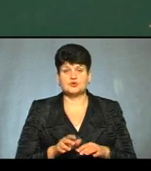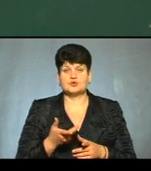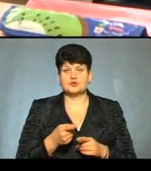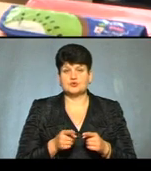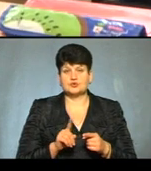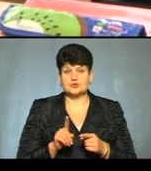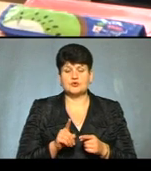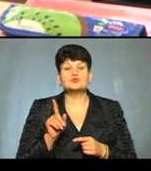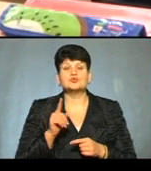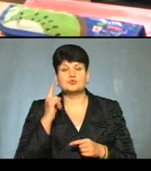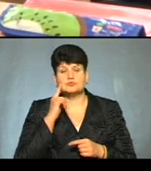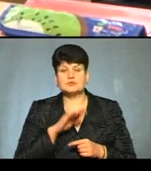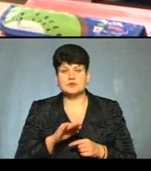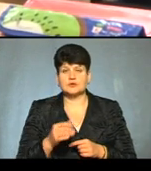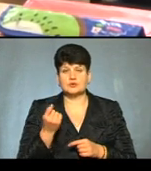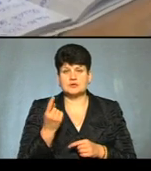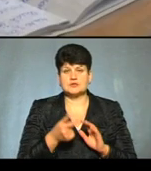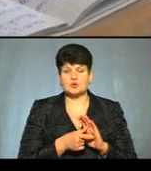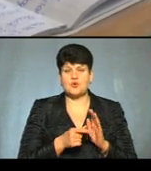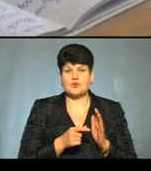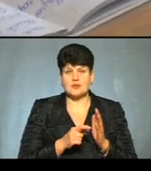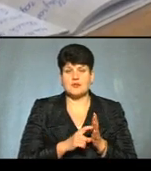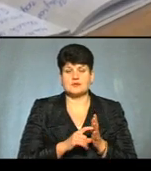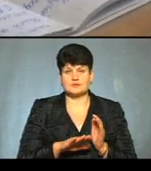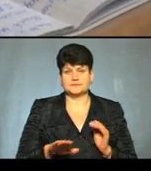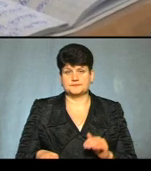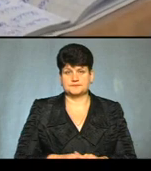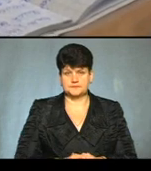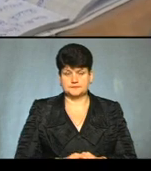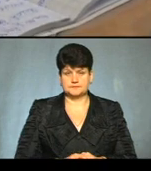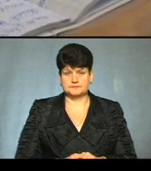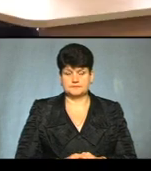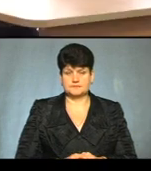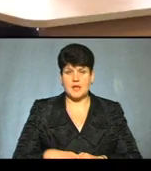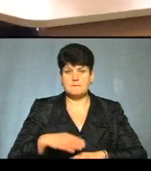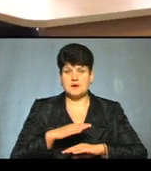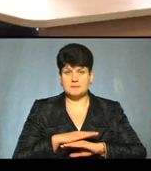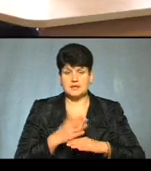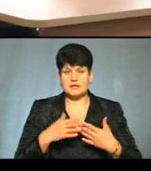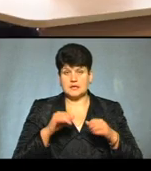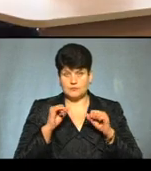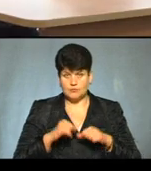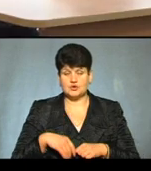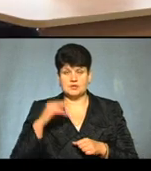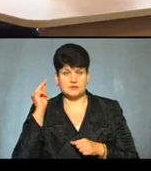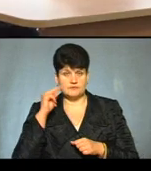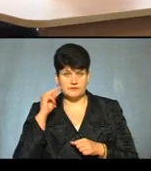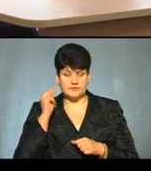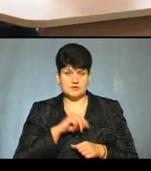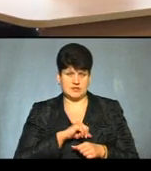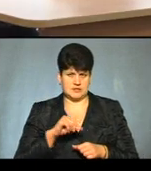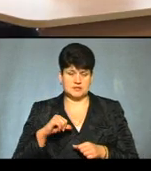думають з цього приводу 11-класники, яким необхідно готуватися до незалежного зовнішнього оцінювання. Предмети, які можливо